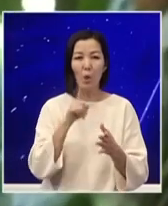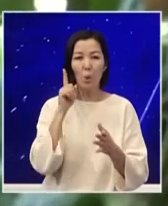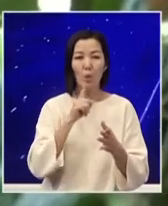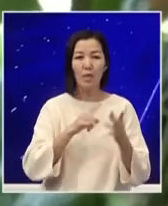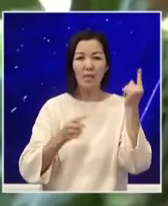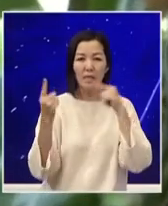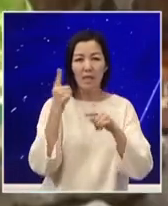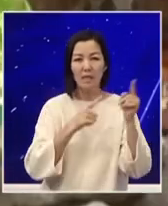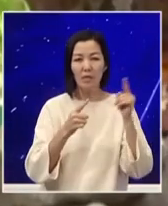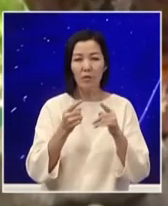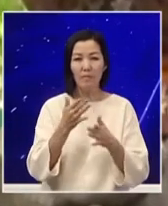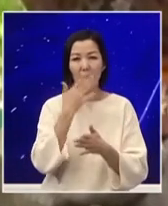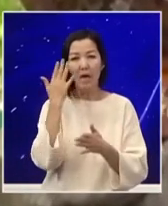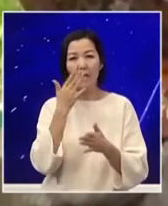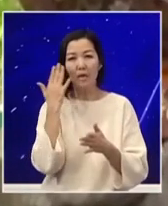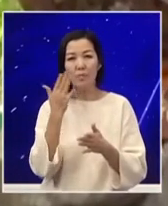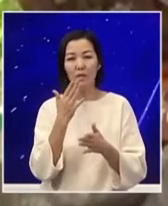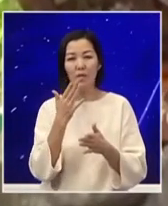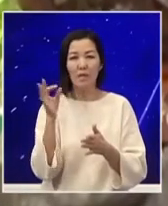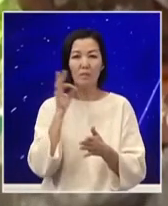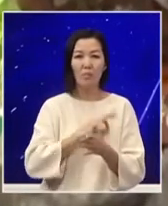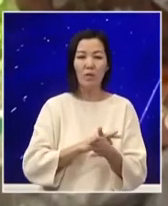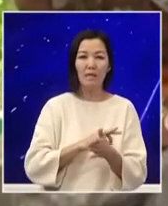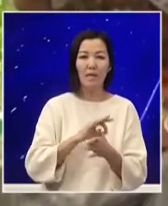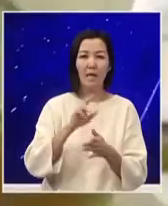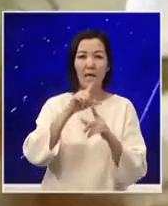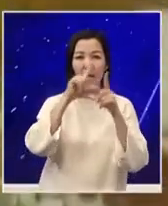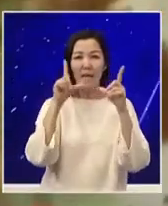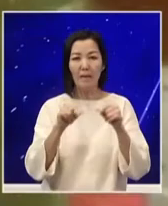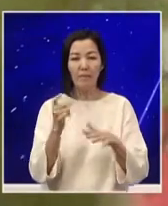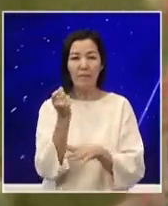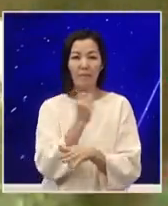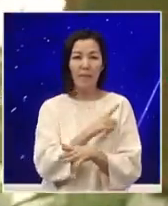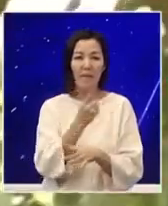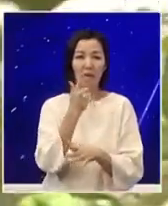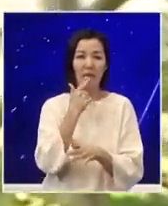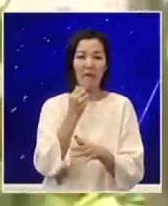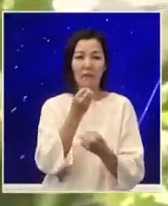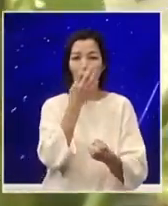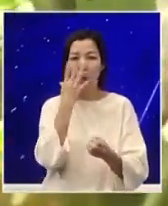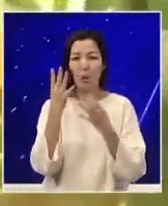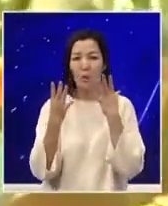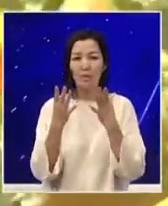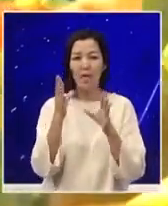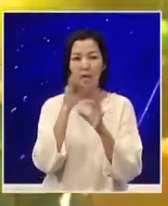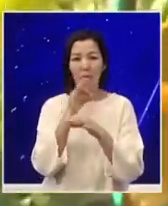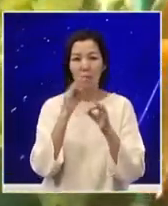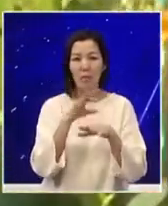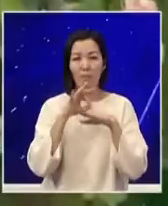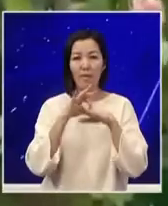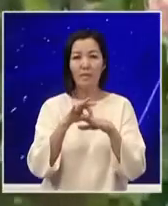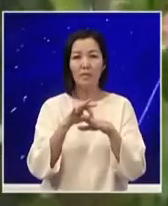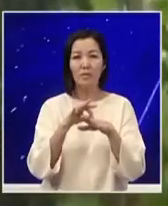создают различные ароматы и благовония, используя лепестки белых и красных роз. Лабораторные процессы проходят